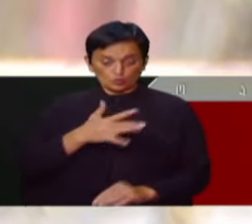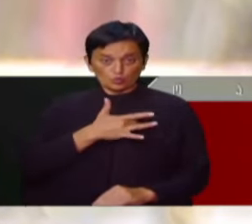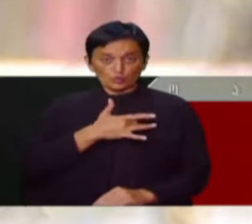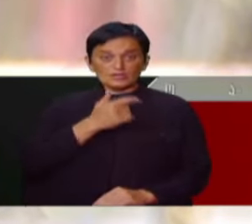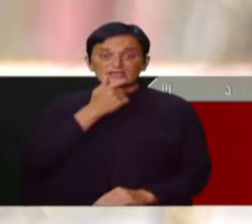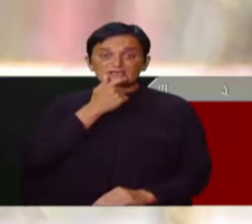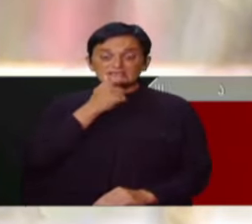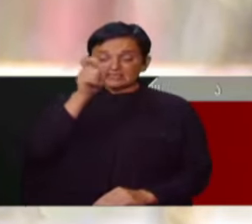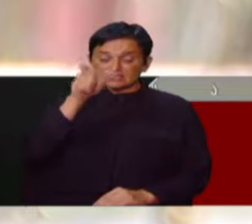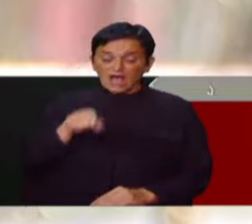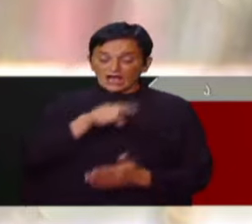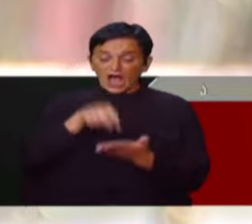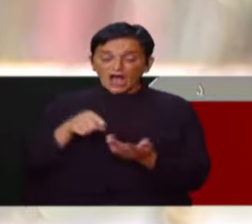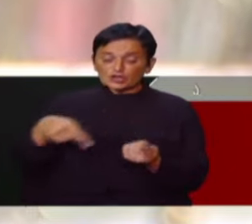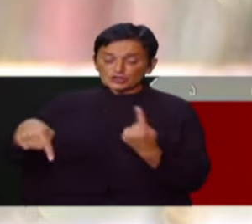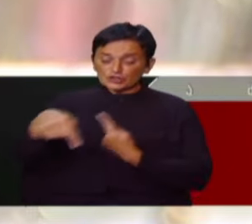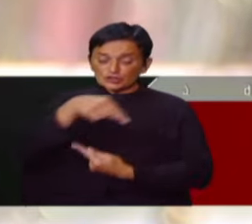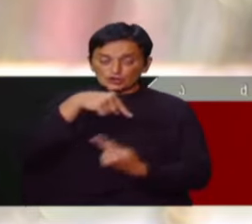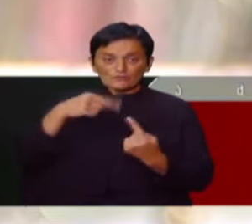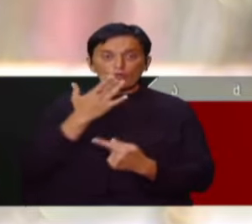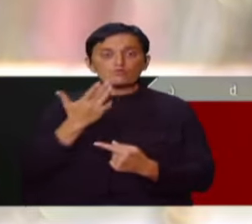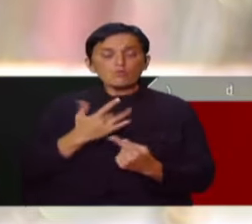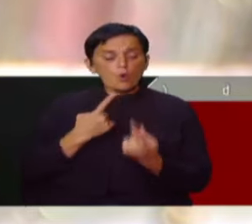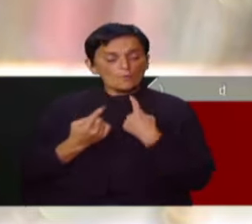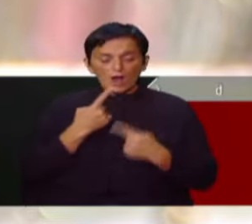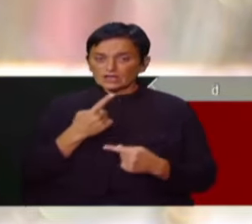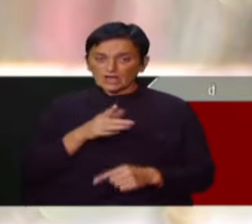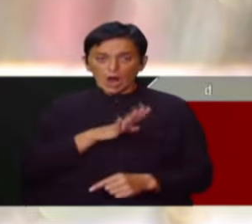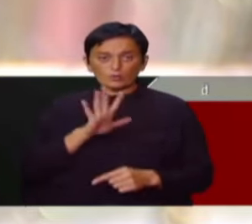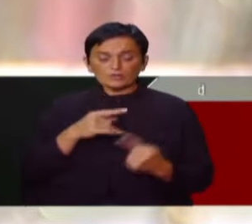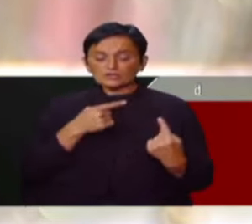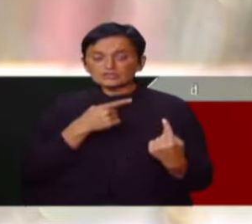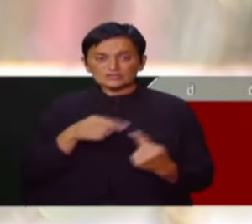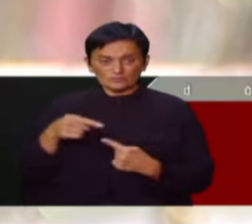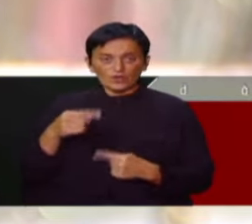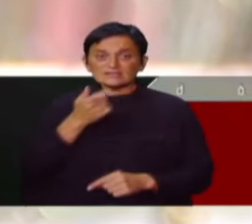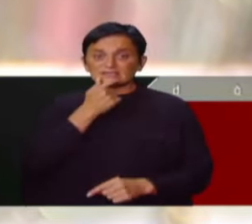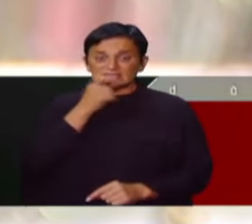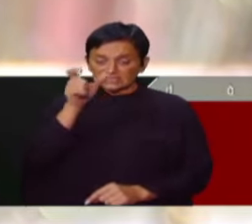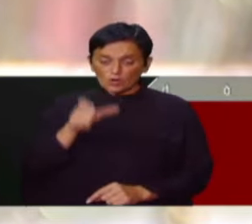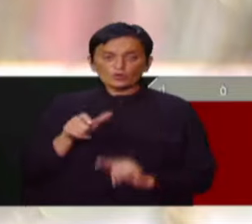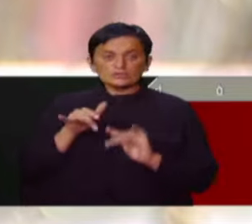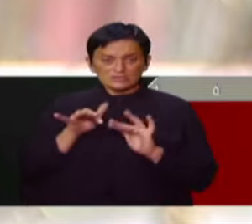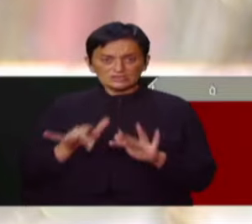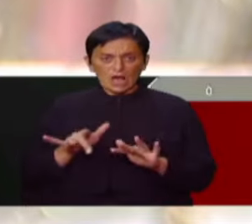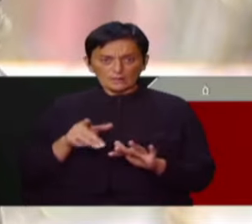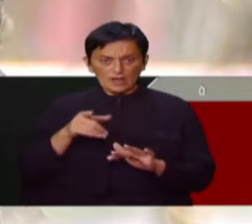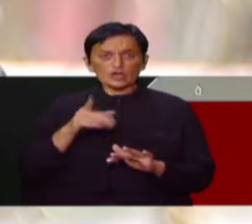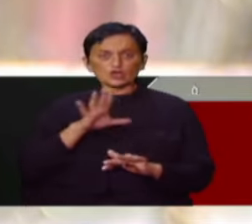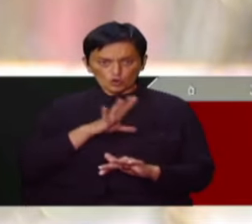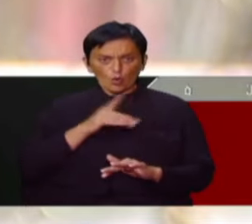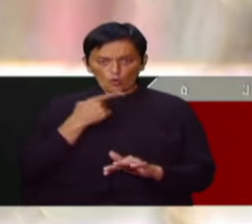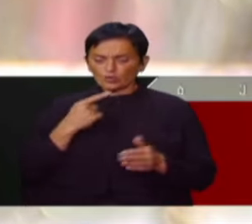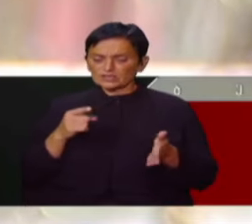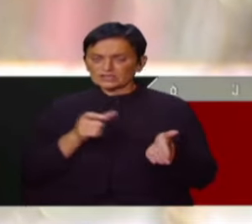სააკაშვილის საკითხის ირგვლივ არ ყოფილა გარკვეული პოლიტიკური მოლაპარაკება სხვა მხრივ სავარაუდოდ სააკაშვილის საქმე შესაძლო ნახსენები იქნა